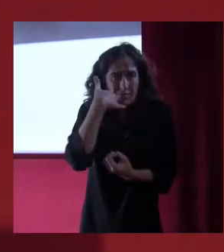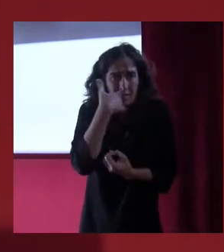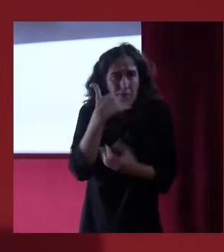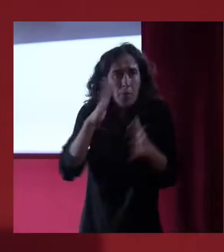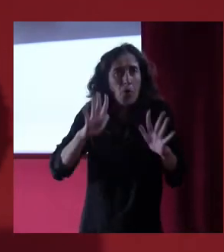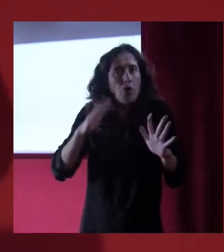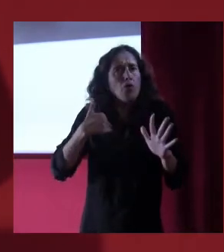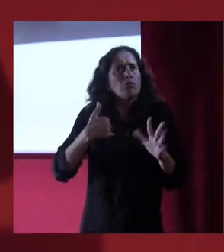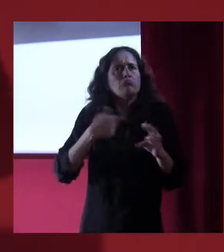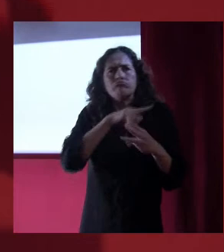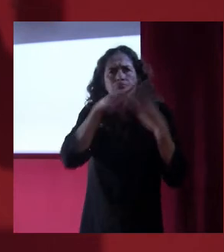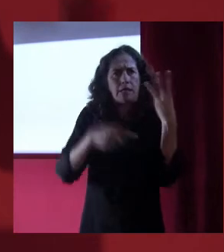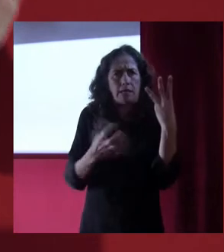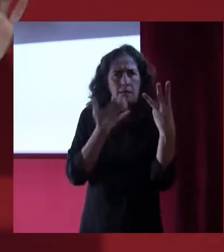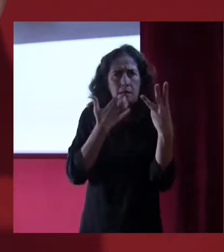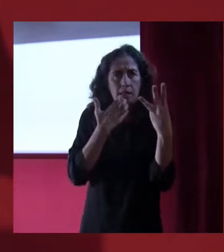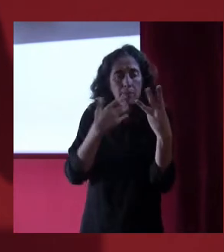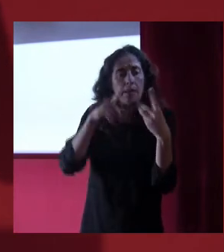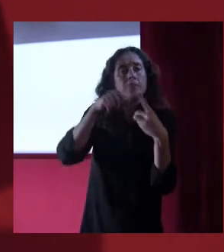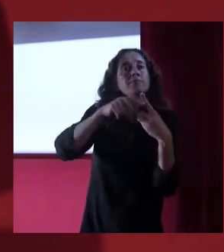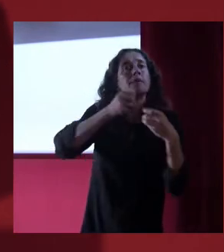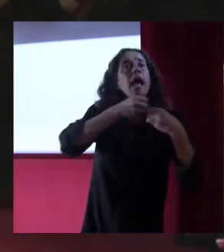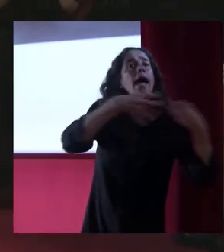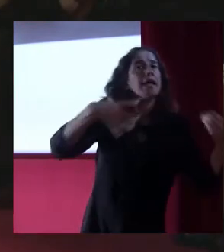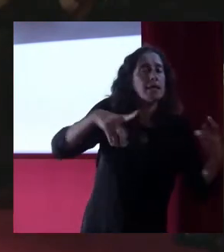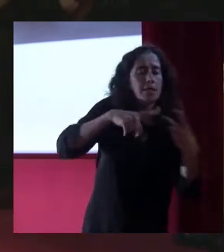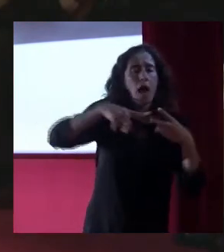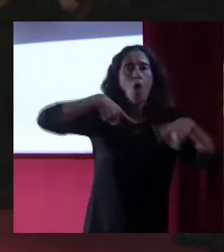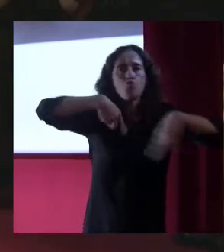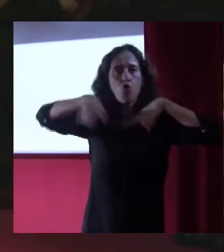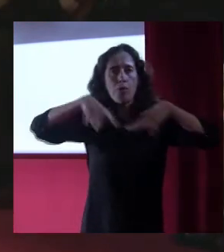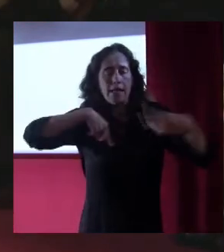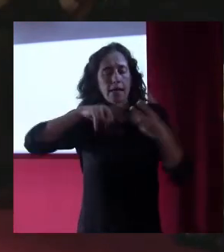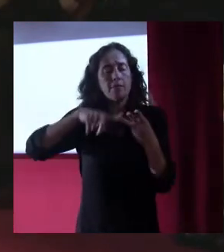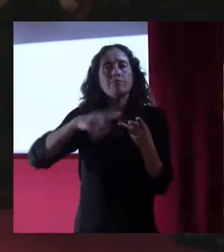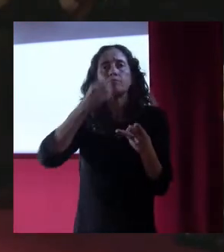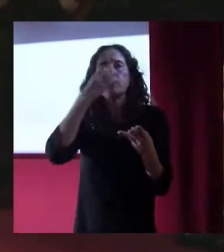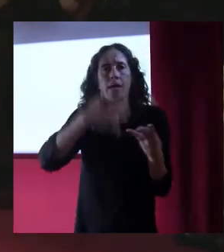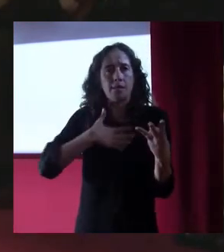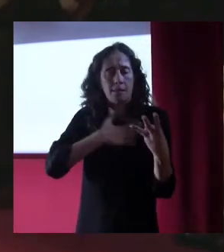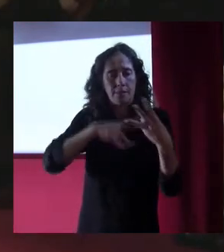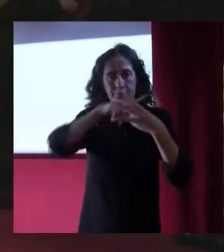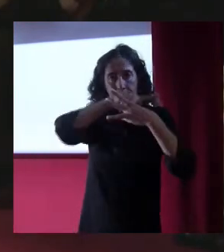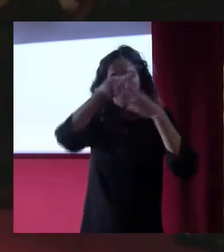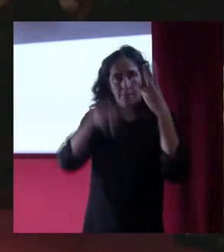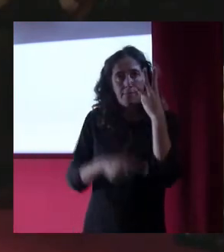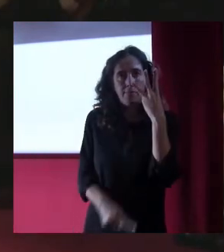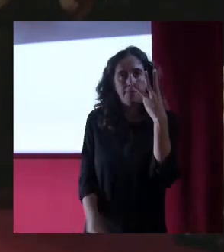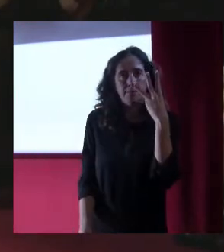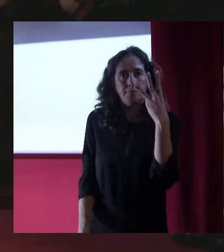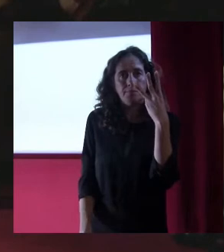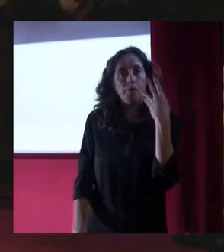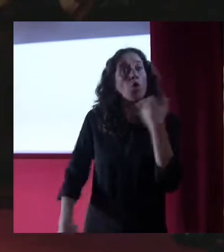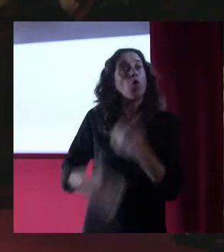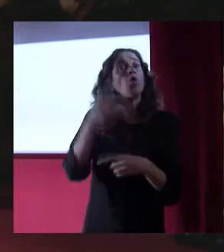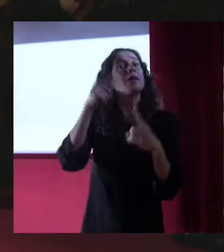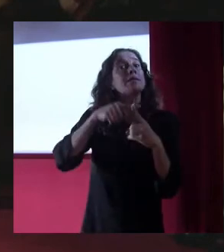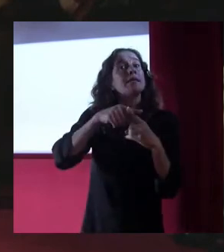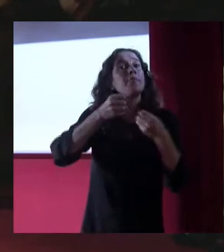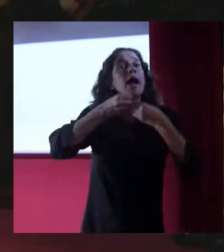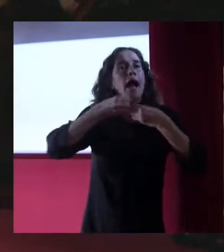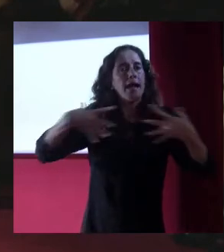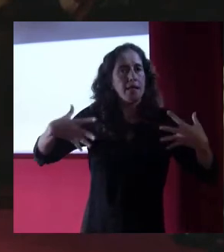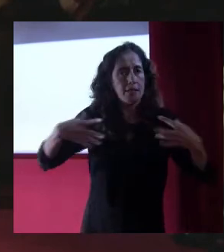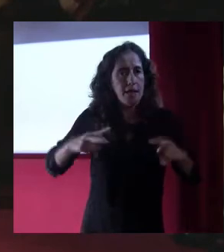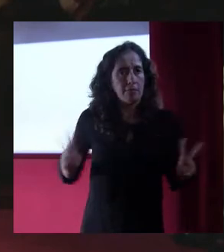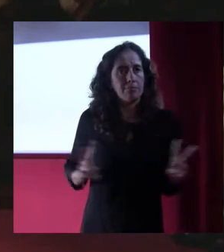però avui posaré 3 exemples, l'energia, la mobilitat i el benestar. Comencem parlant d'energia